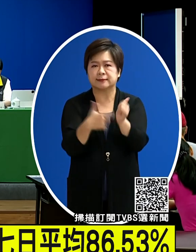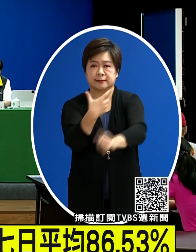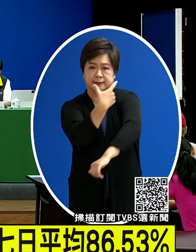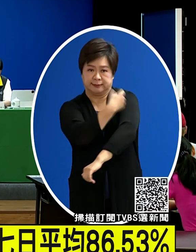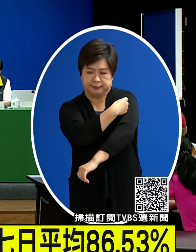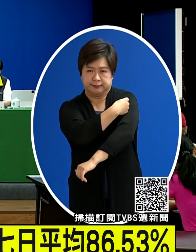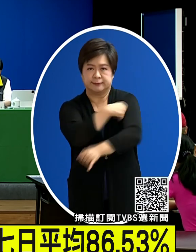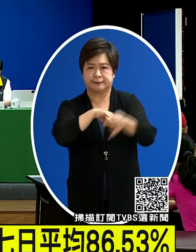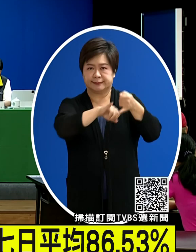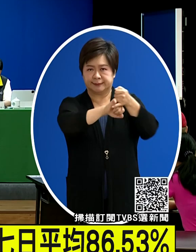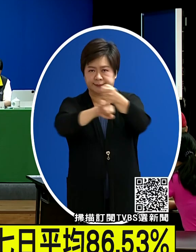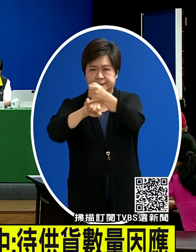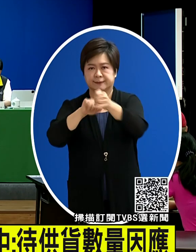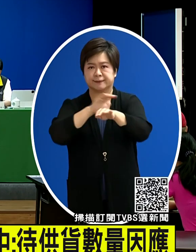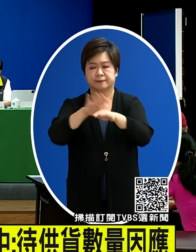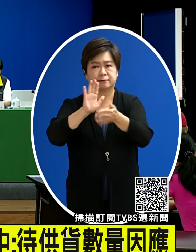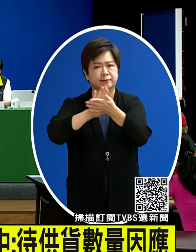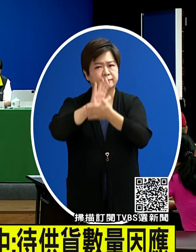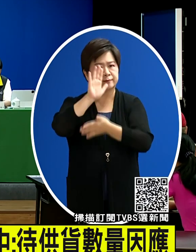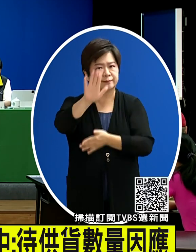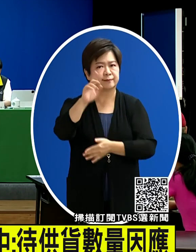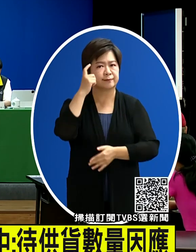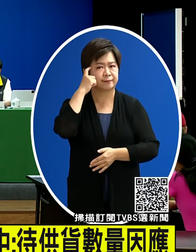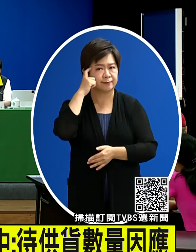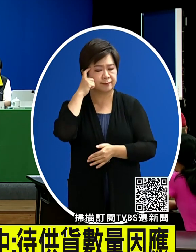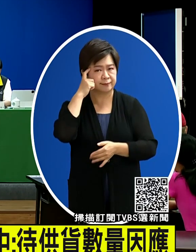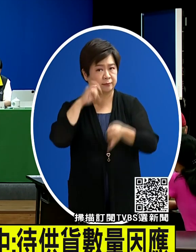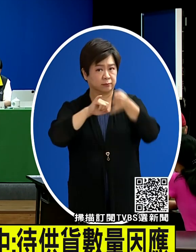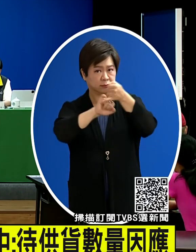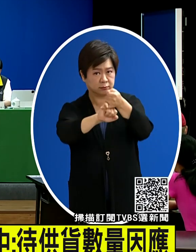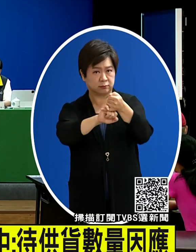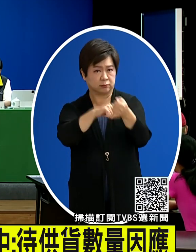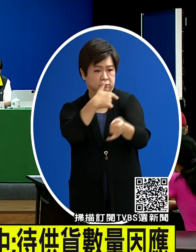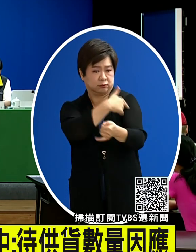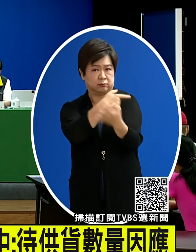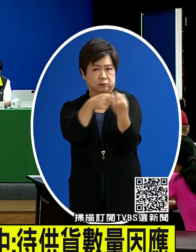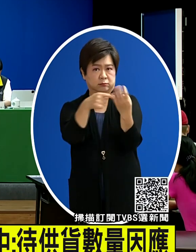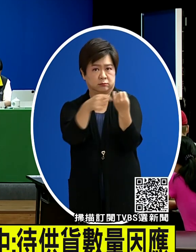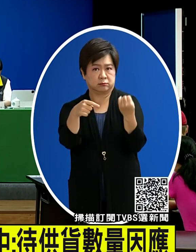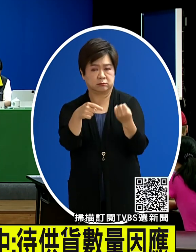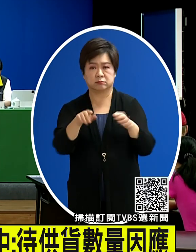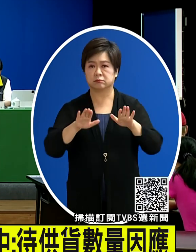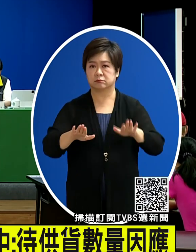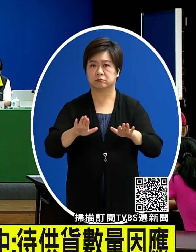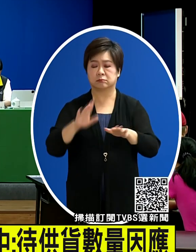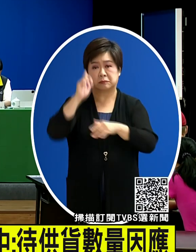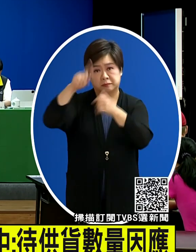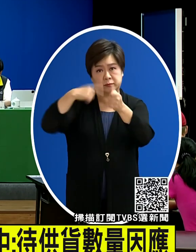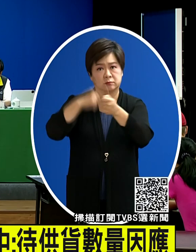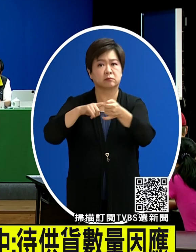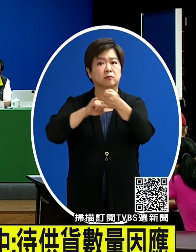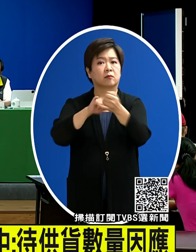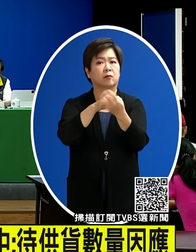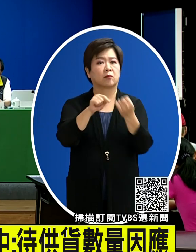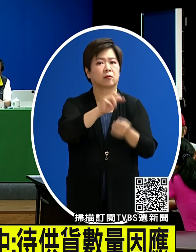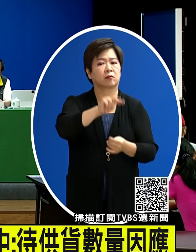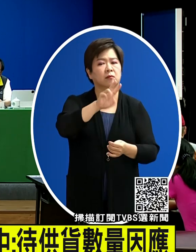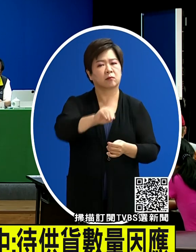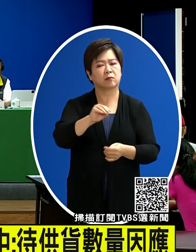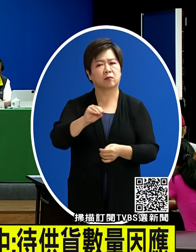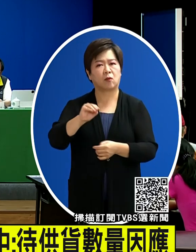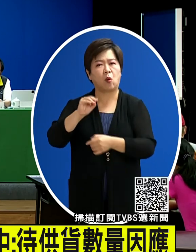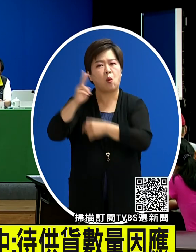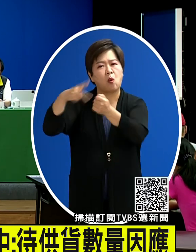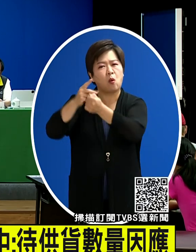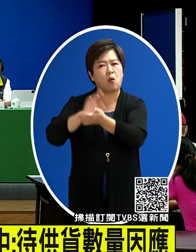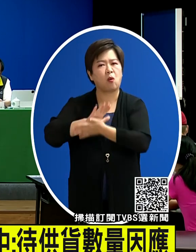苗，那请问我们未来的话打算是规划加购多少？因为好像目前已经有定明年有2000万剂莫德纳，然后有1000万剂，那有